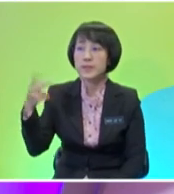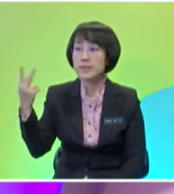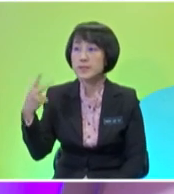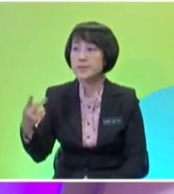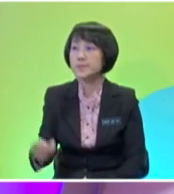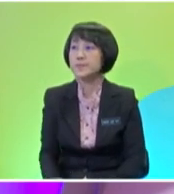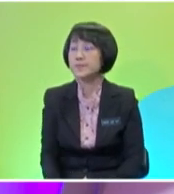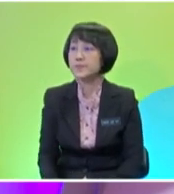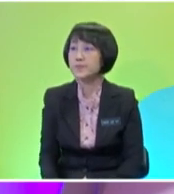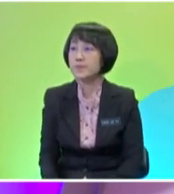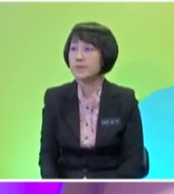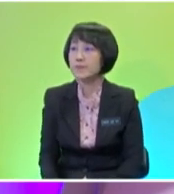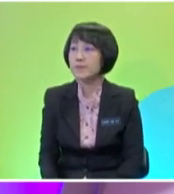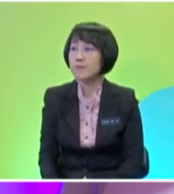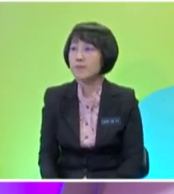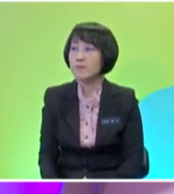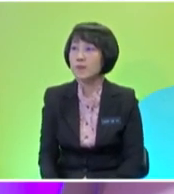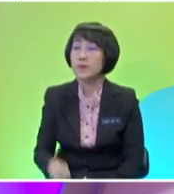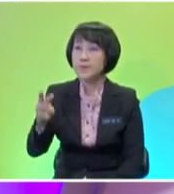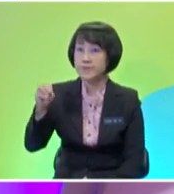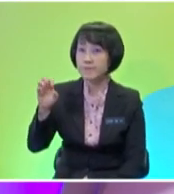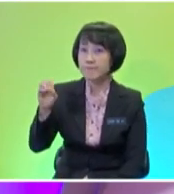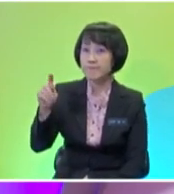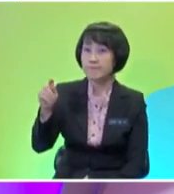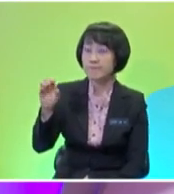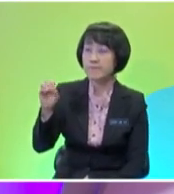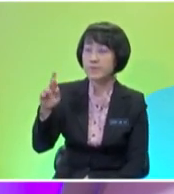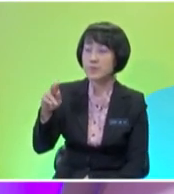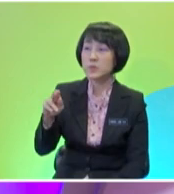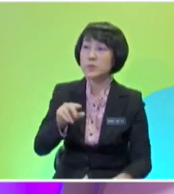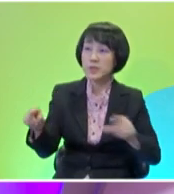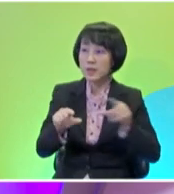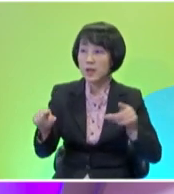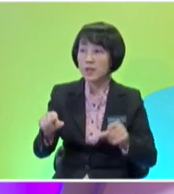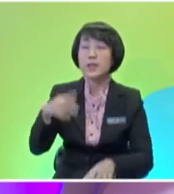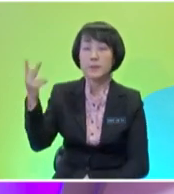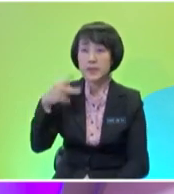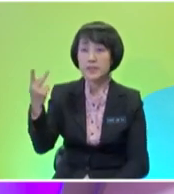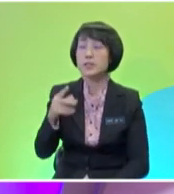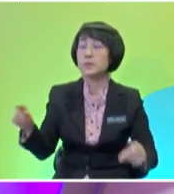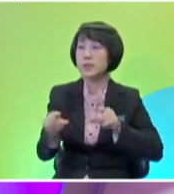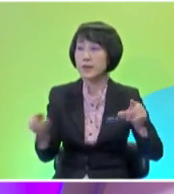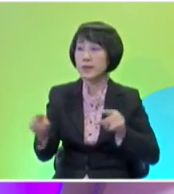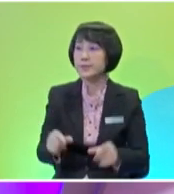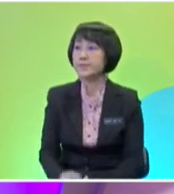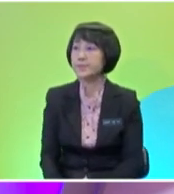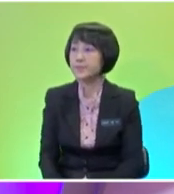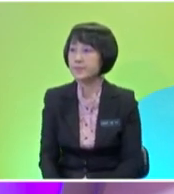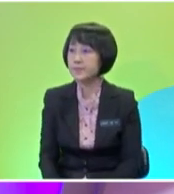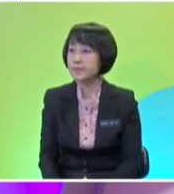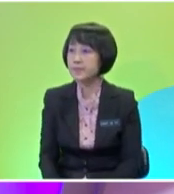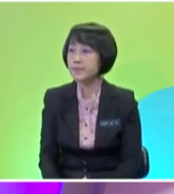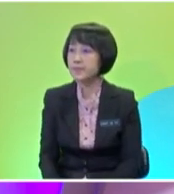kita. Okey. So bila motor tu bergerak barulah kipas kita akan bergerak. Okey, cara kita nak sambung. Okey, yang pertama sekali kita